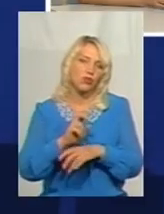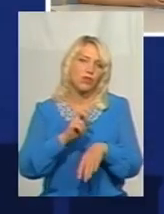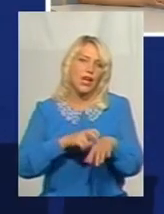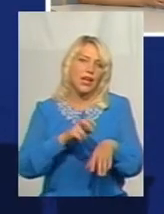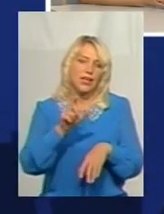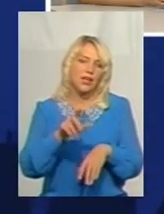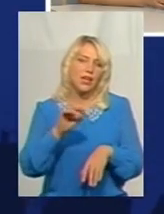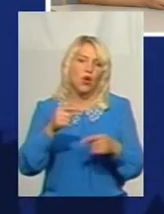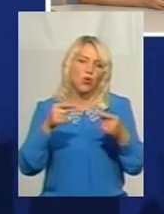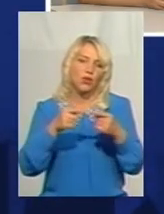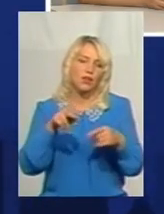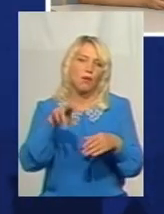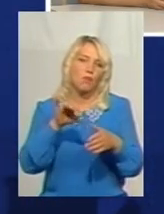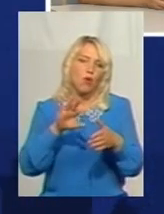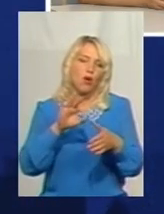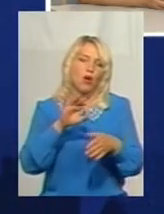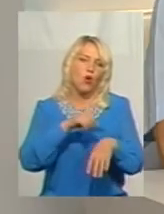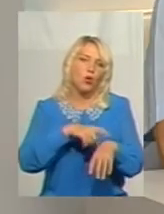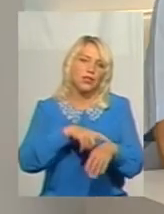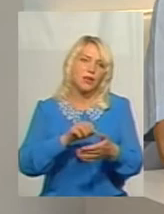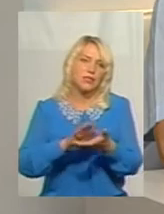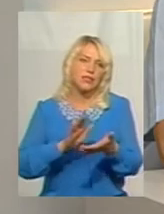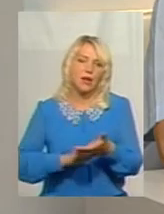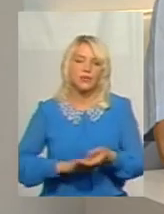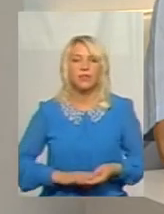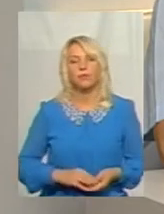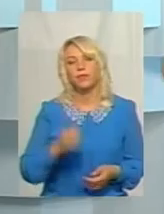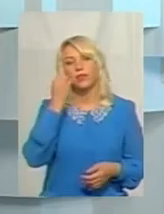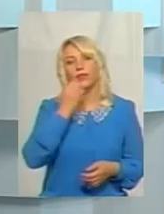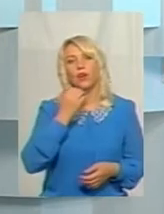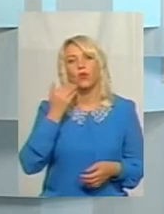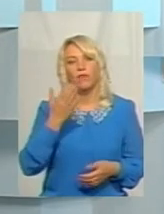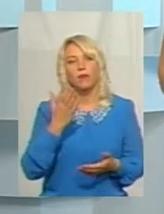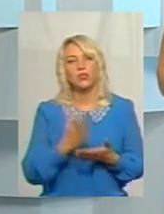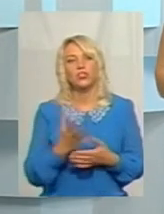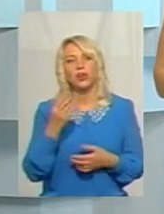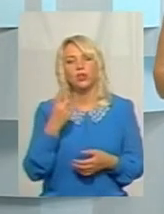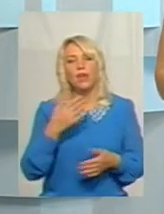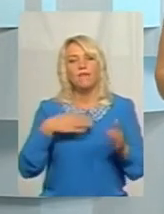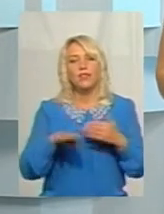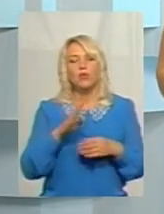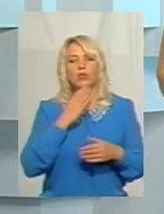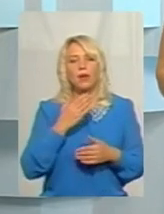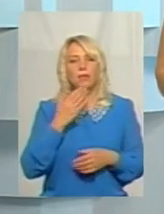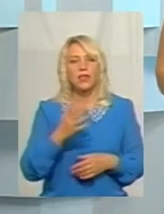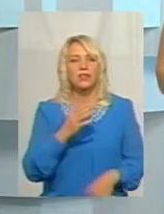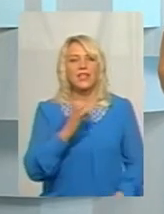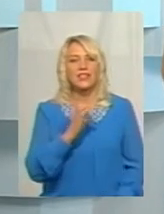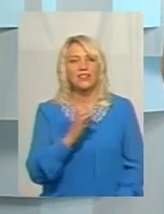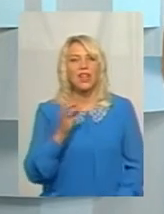по годинах запису. Дякую вам. Маємо ще відеозапитання, цього разу від Світлани